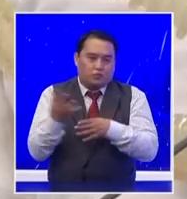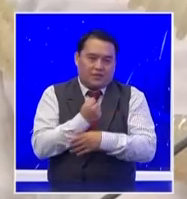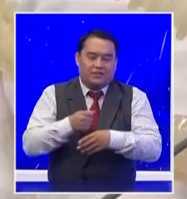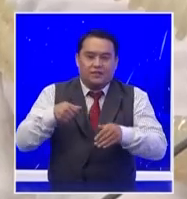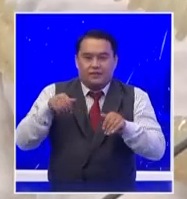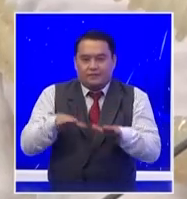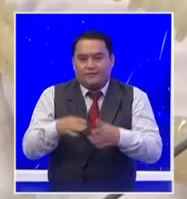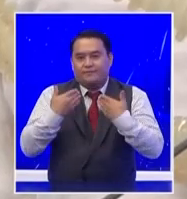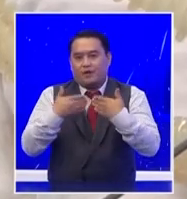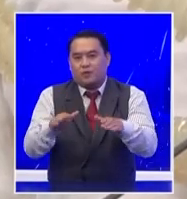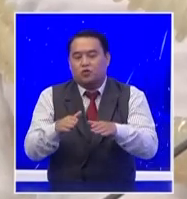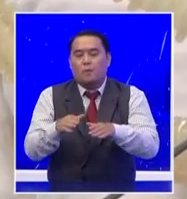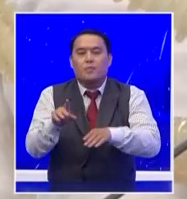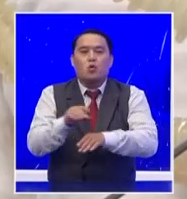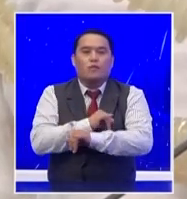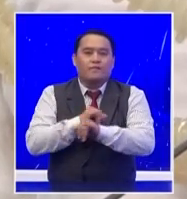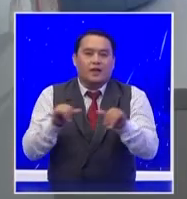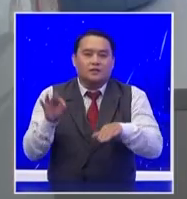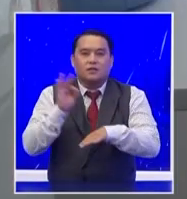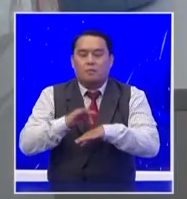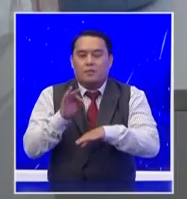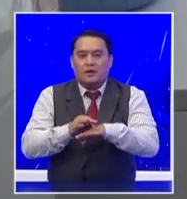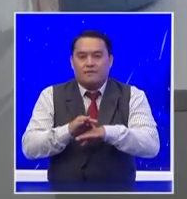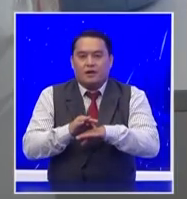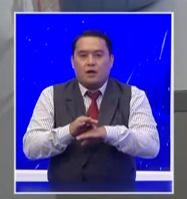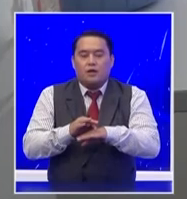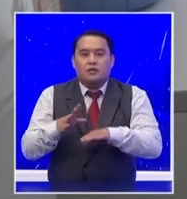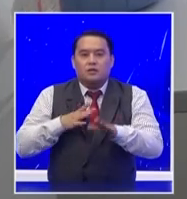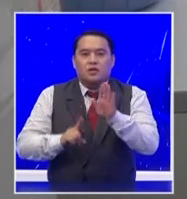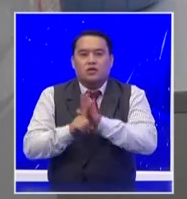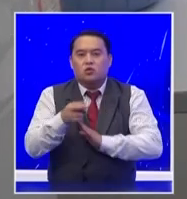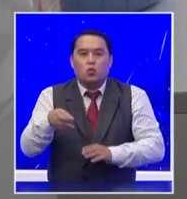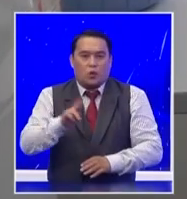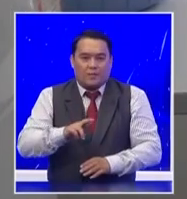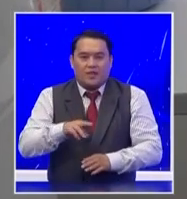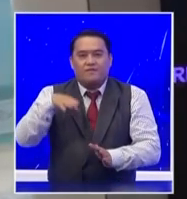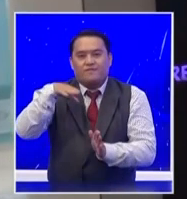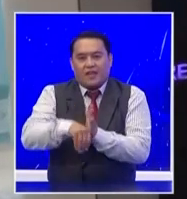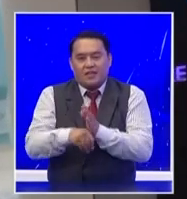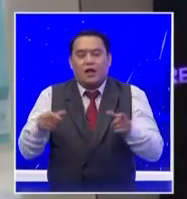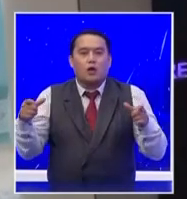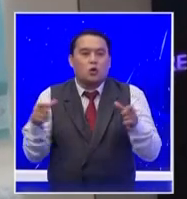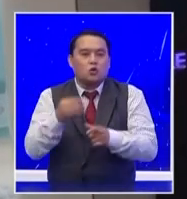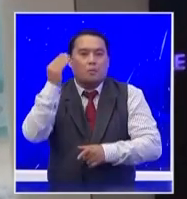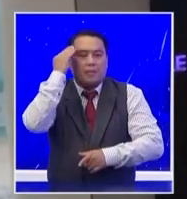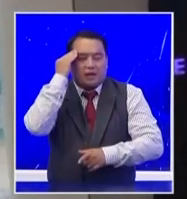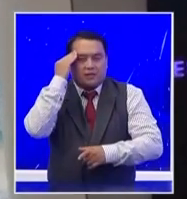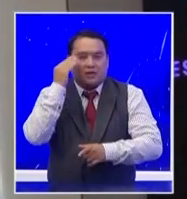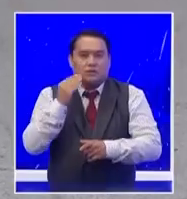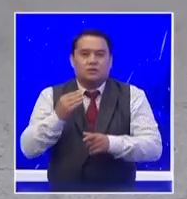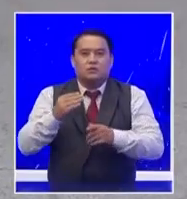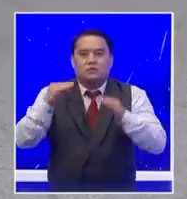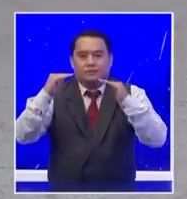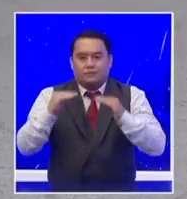из больниц. Наиболее активный прирост новых случаев заболевания пришелся на начало июля. С введением же карантинных мер статистика пошла на